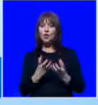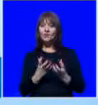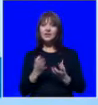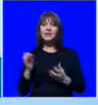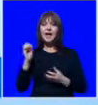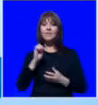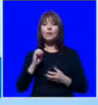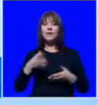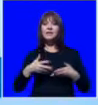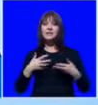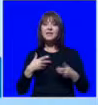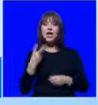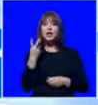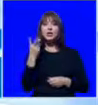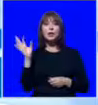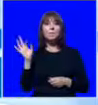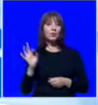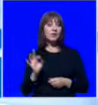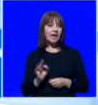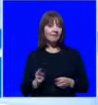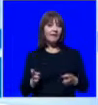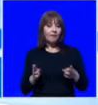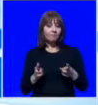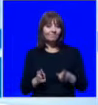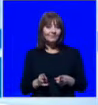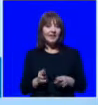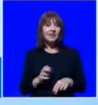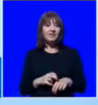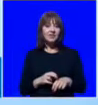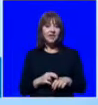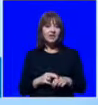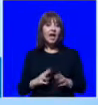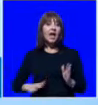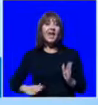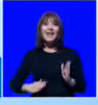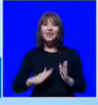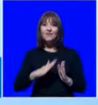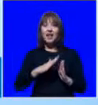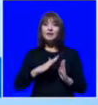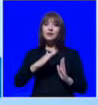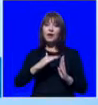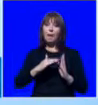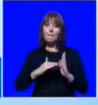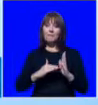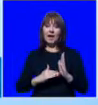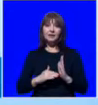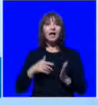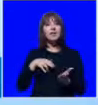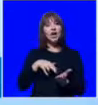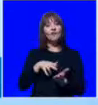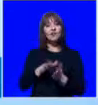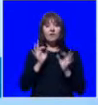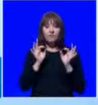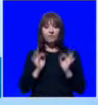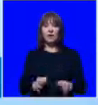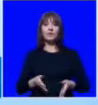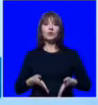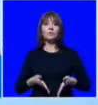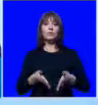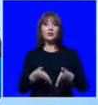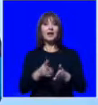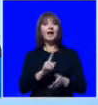изисквания 3% дефицит. Само, инфлацията казвате... спада, инфлацията спада всяка година, т.е. ние вървим в правилната посока. Но не